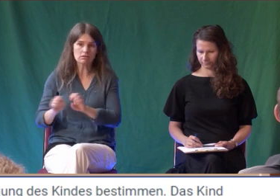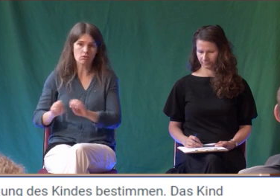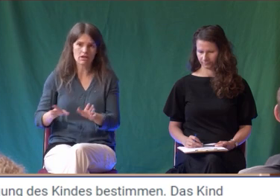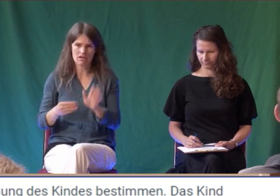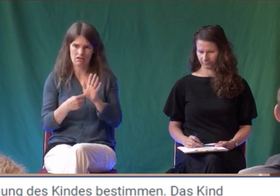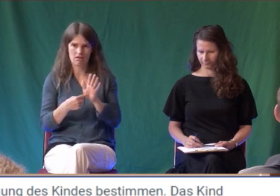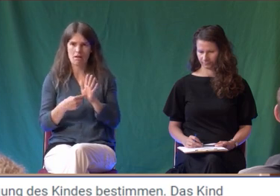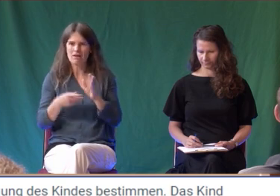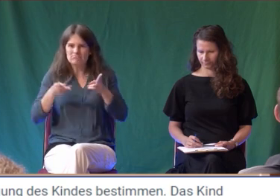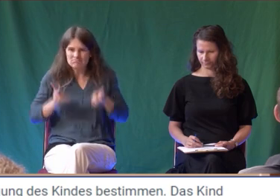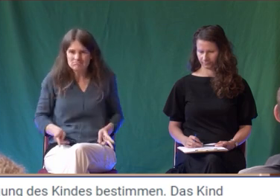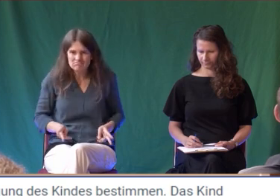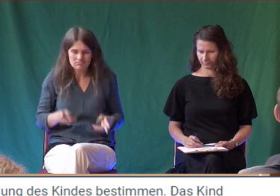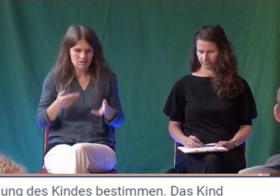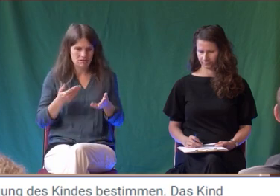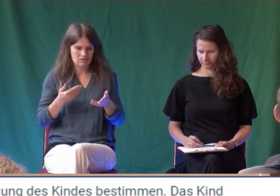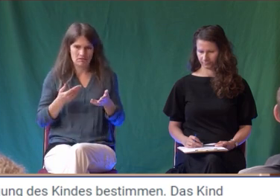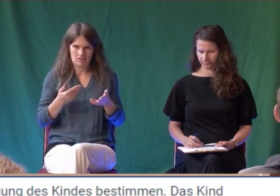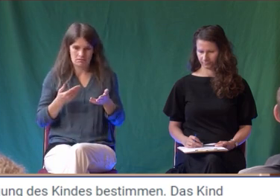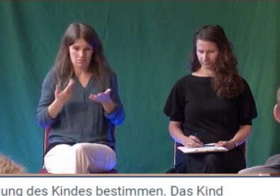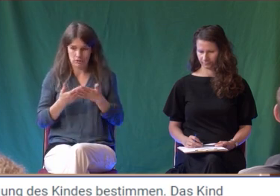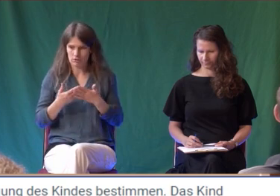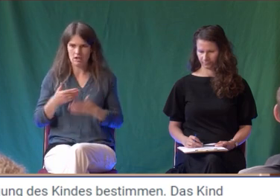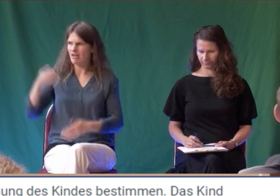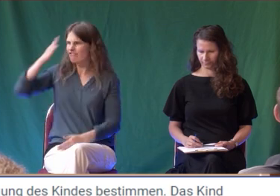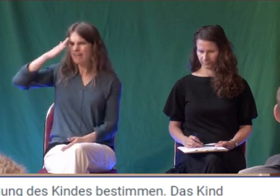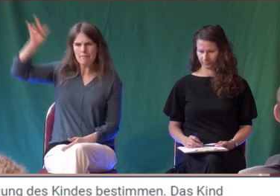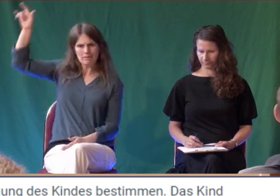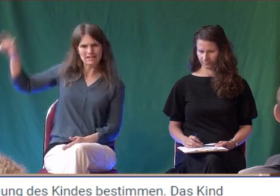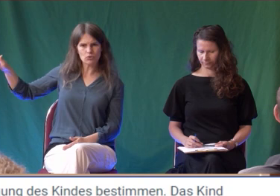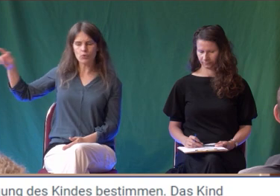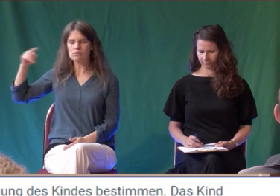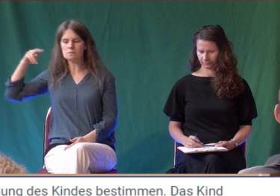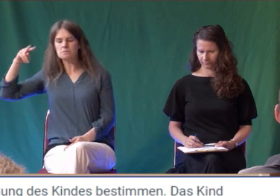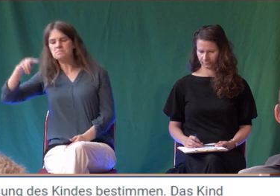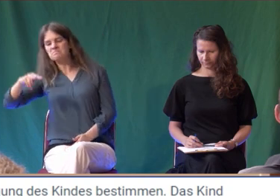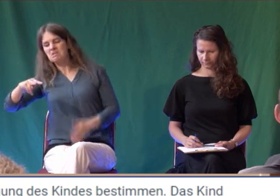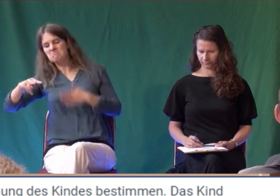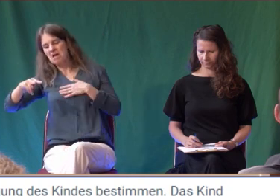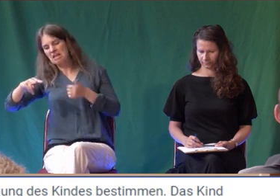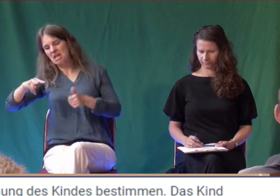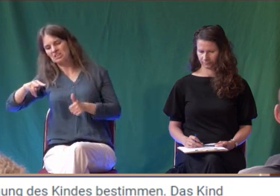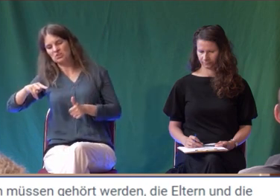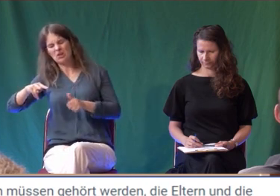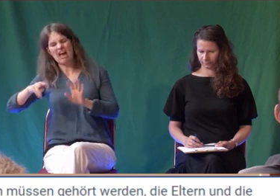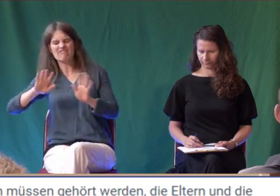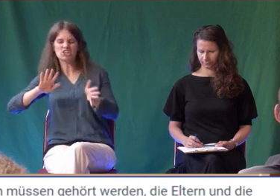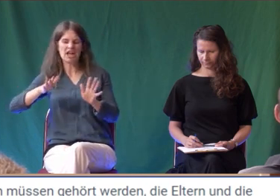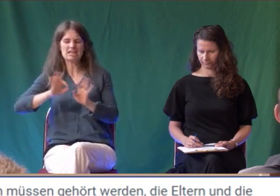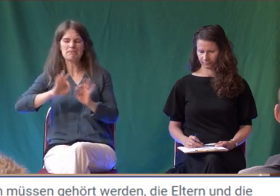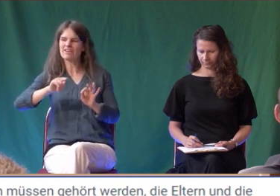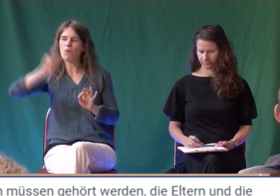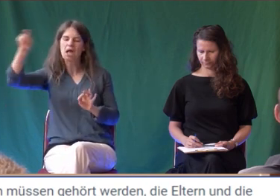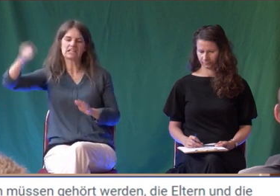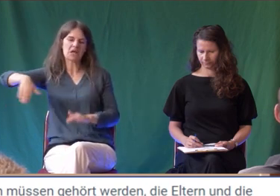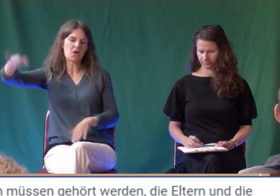meinenden sozusagen Einschätzung von außen sagt es wäre wahrscheinlich besser das Kind wächst woanders auf sondern man muss